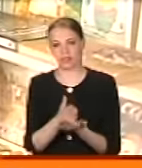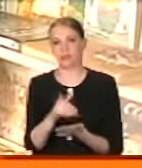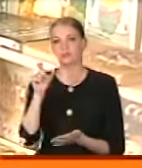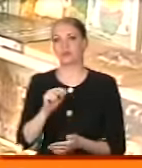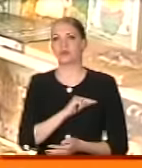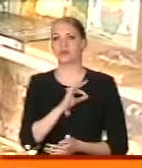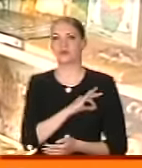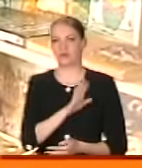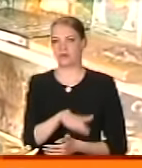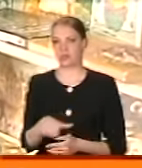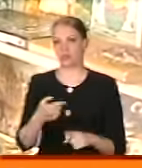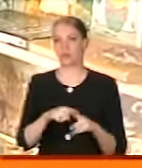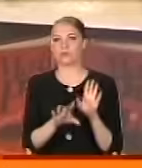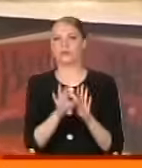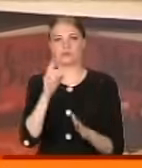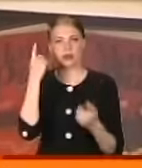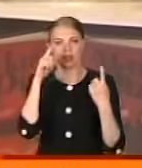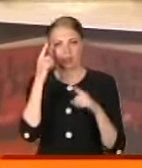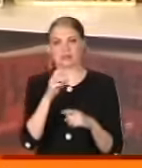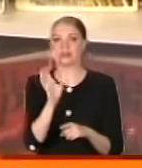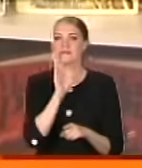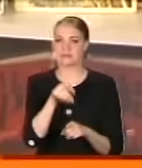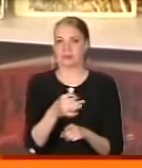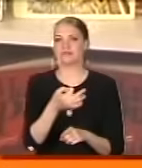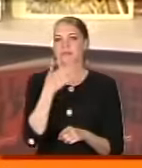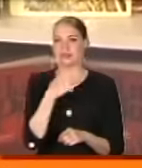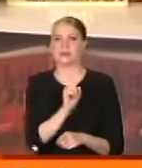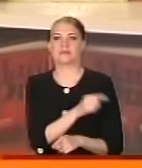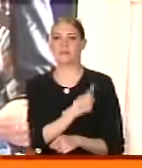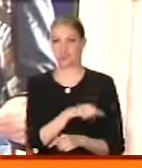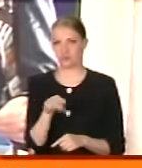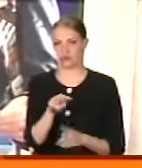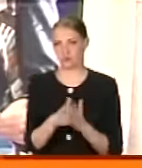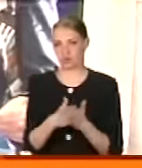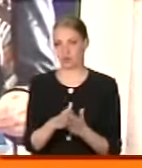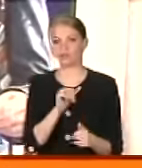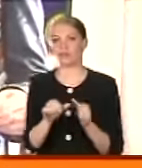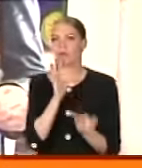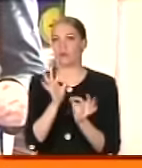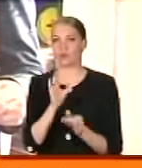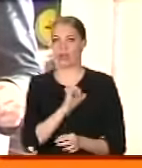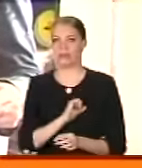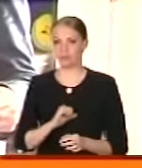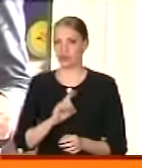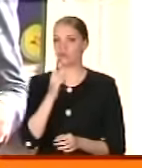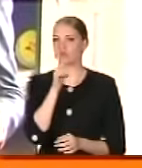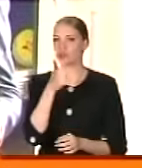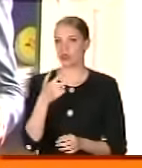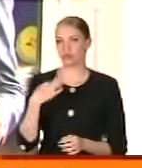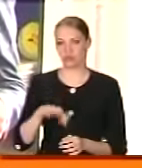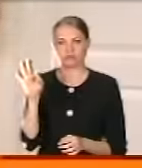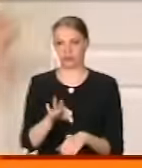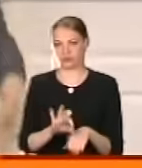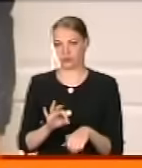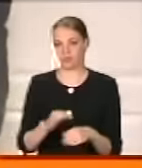вихователь в дитсадку тож вибрала казки Олександра ж удоба медичну литературу а саме поради педиатра бо ричний Син часто